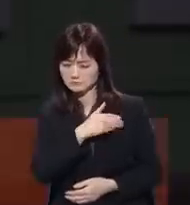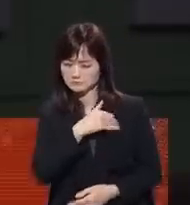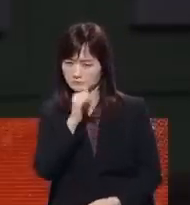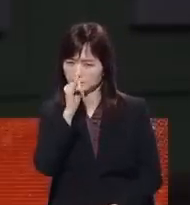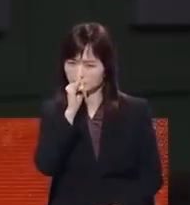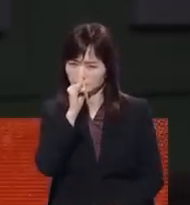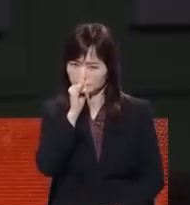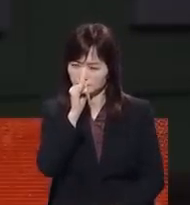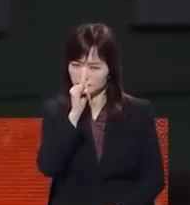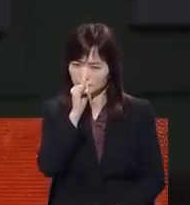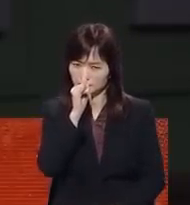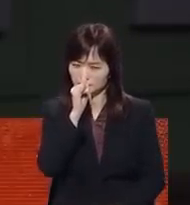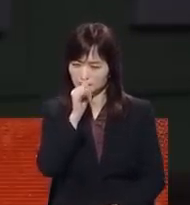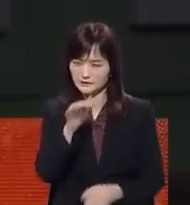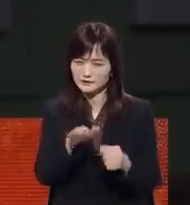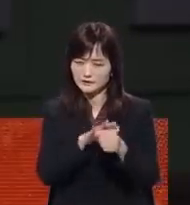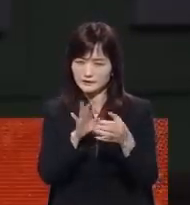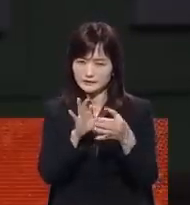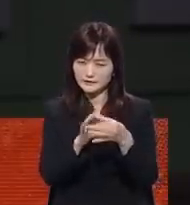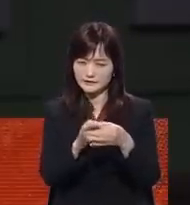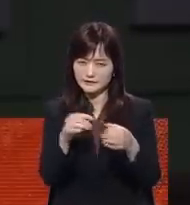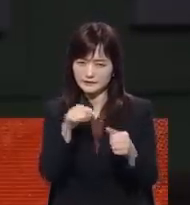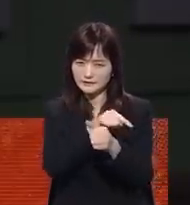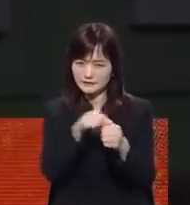있었구나 치정에 의한 살인이구나'